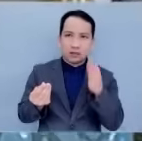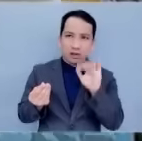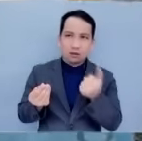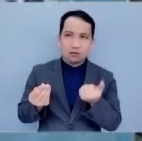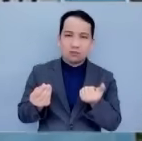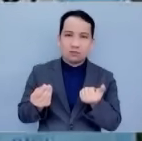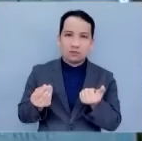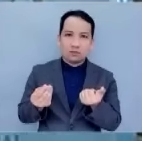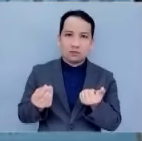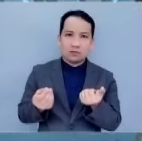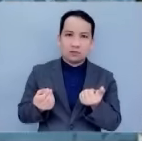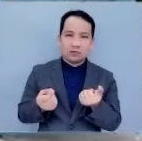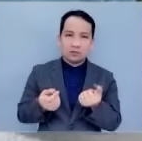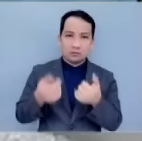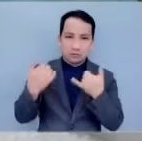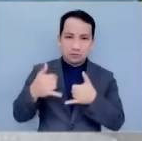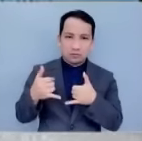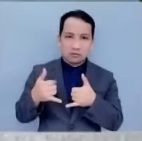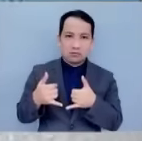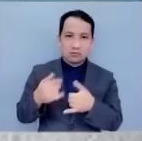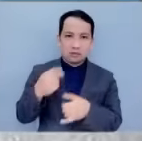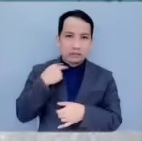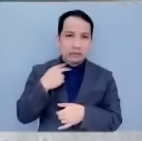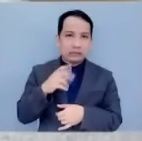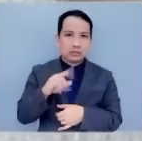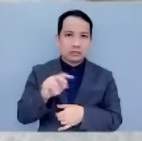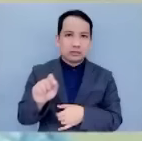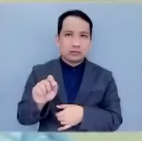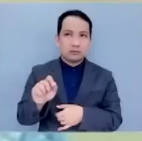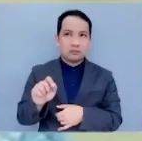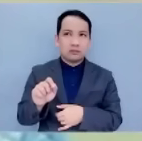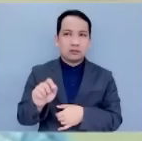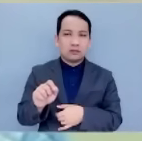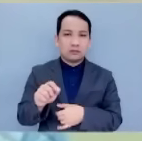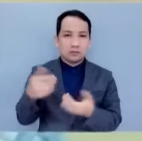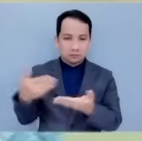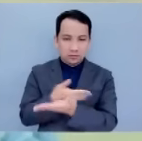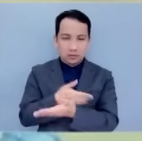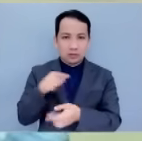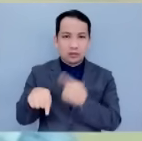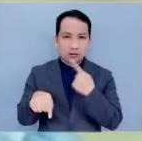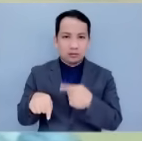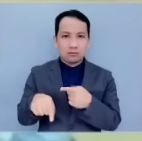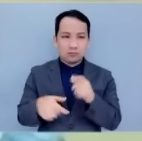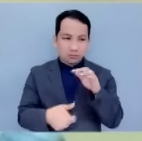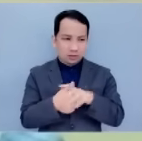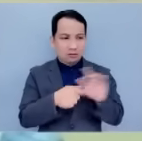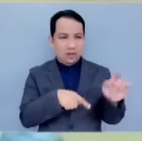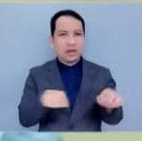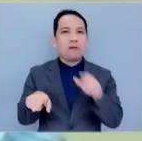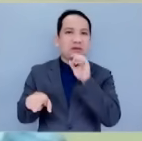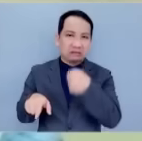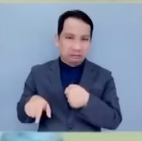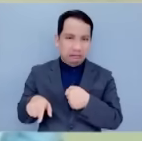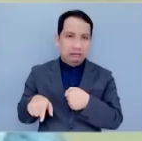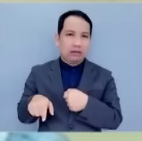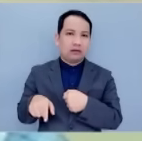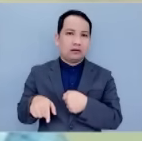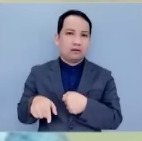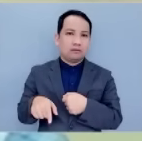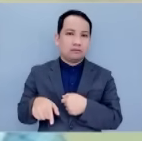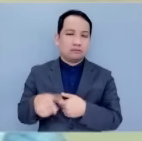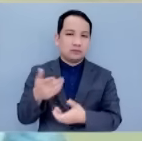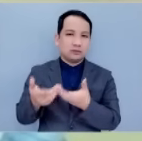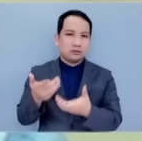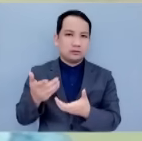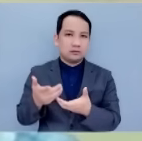mong laruin yung mga stocks mo para kahit bago pa yan, papalabasin mo old stocks na siya. Now, so you will do